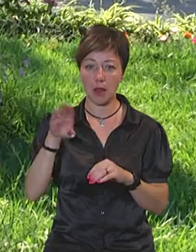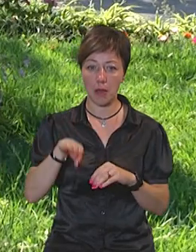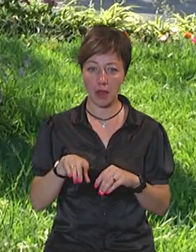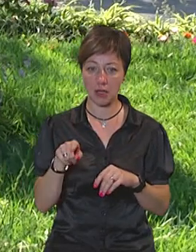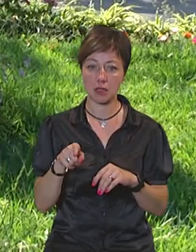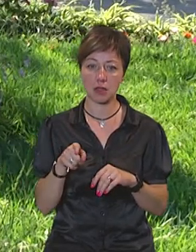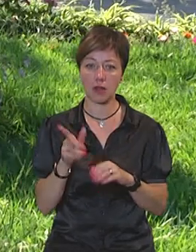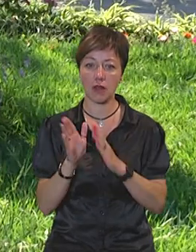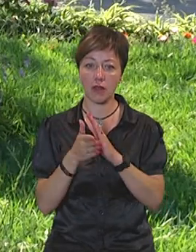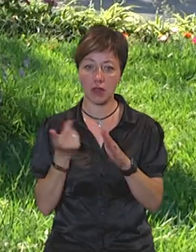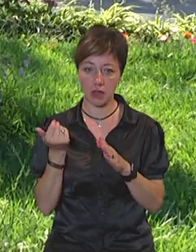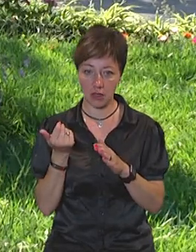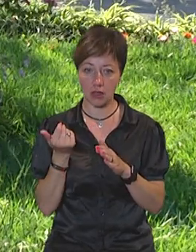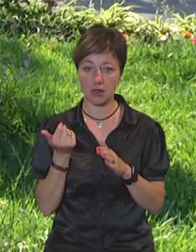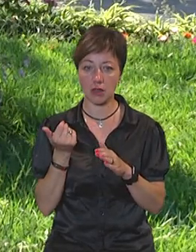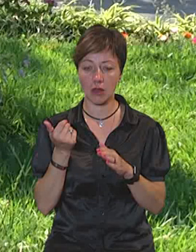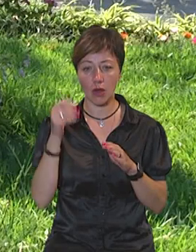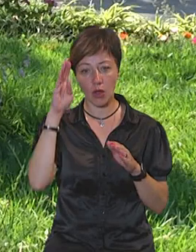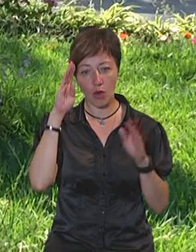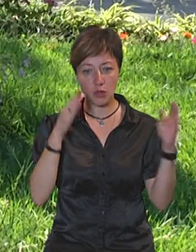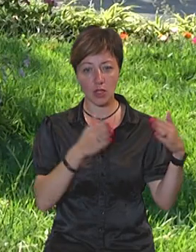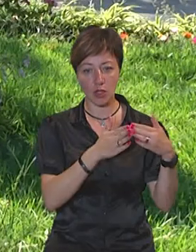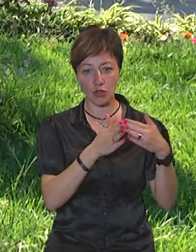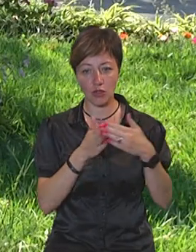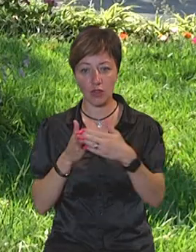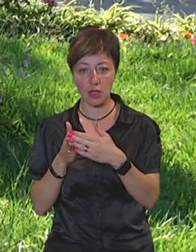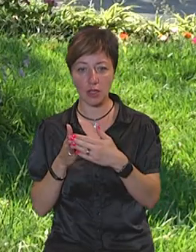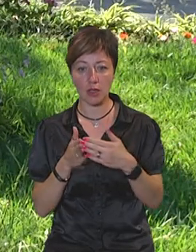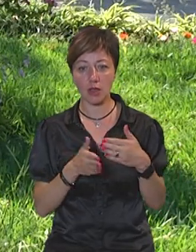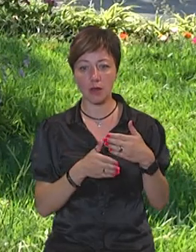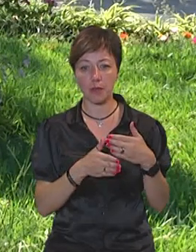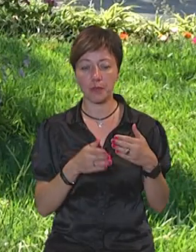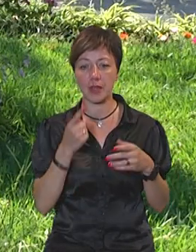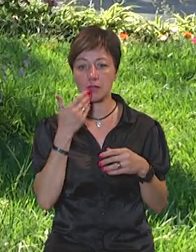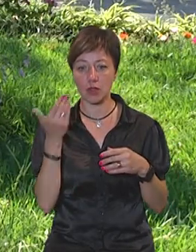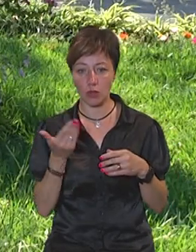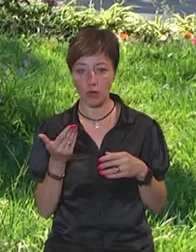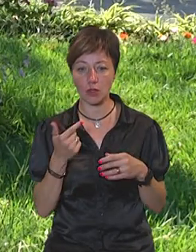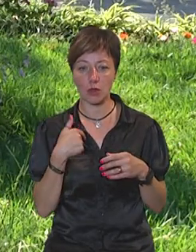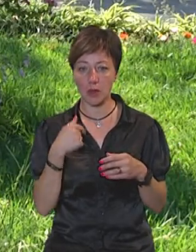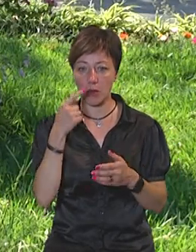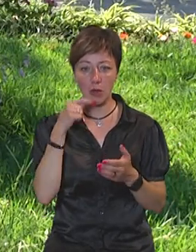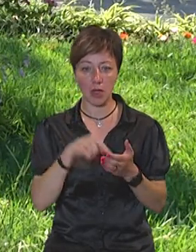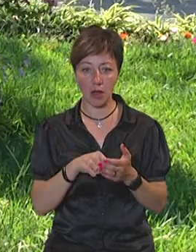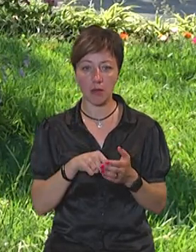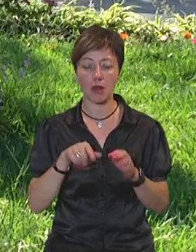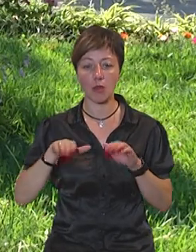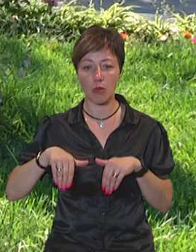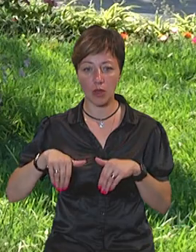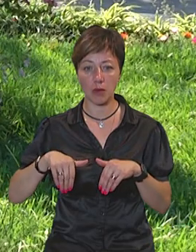березі викликають хлопчика на човні. І він їм ще відзвітовує, що по нас не потрапили.